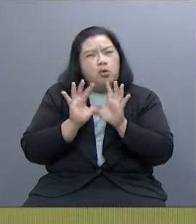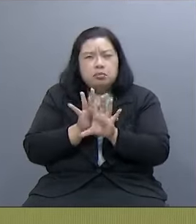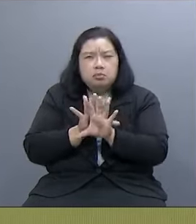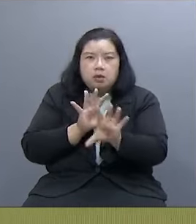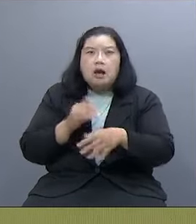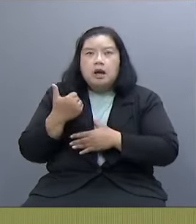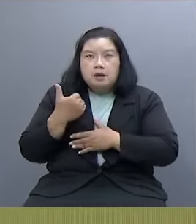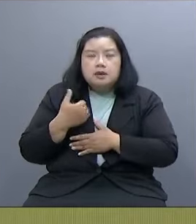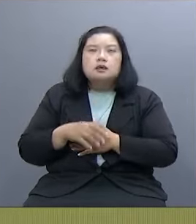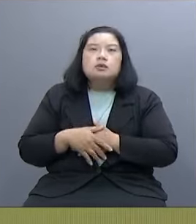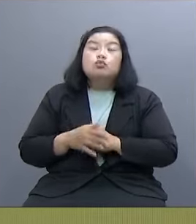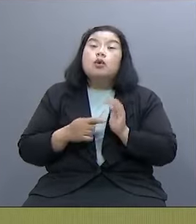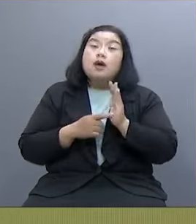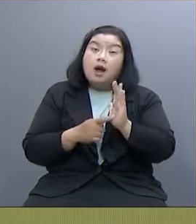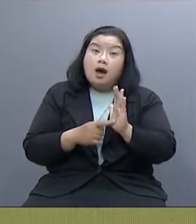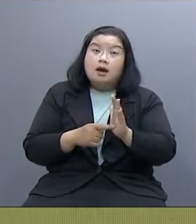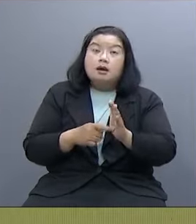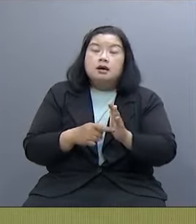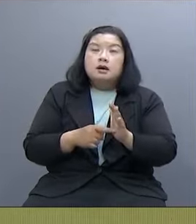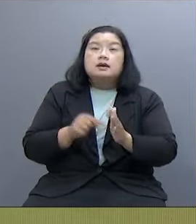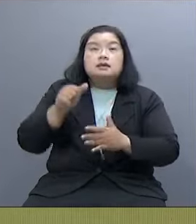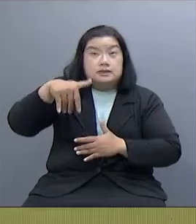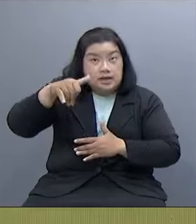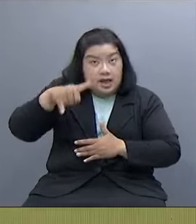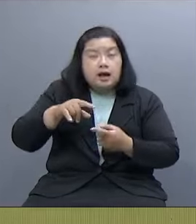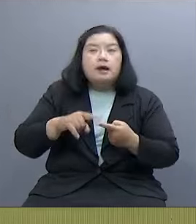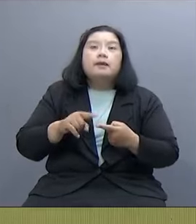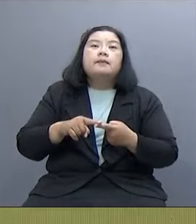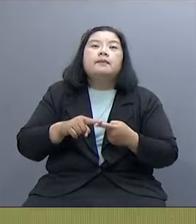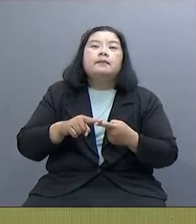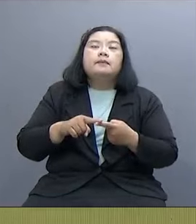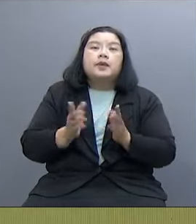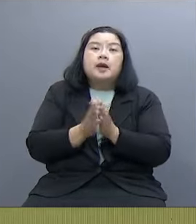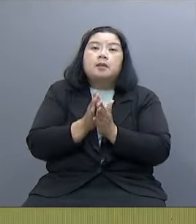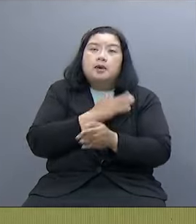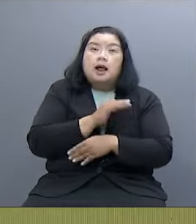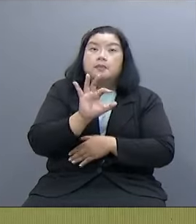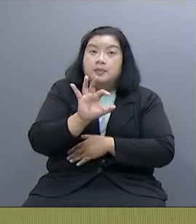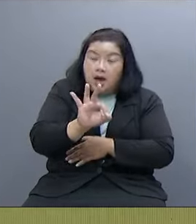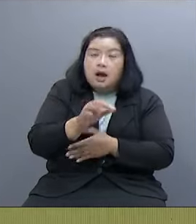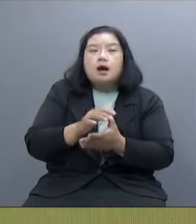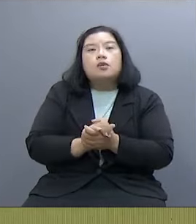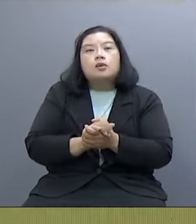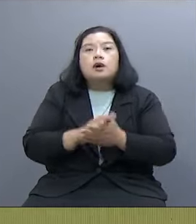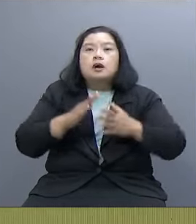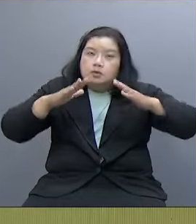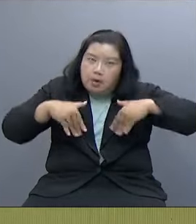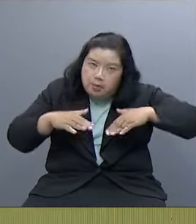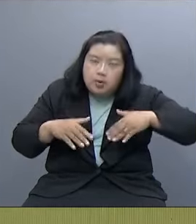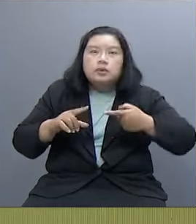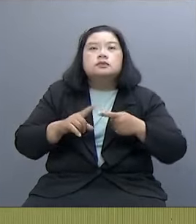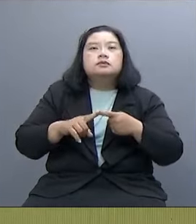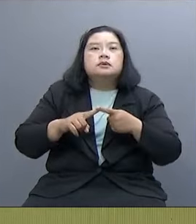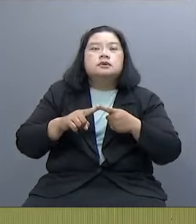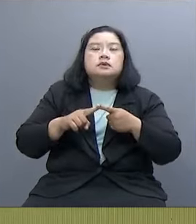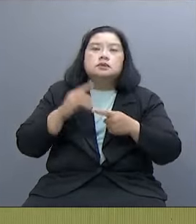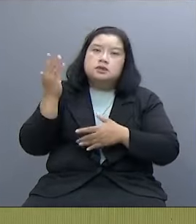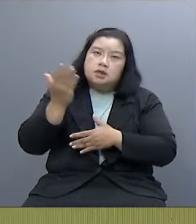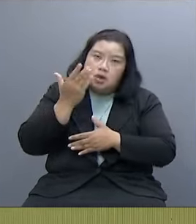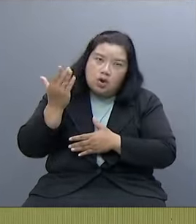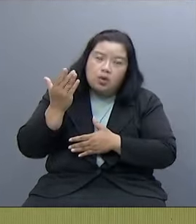ที่อย่างเช่นมีทางสยามสแควร์มีแถวพระราม9นะคะมีฝั่งทนมีสีลมคือมีเยอะมากค่ะคุณผู้ชมแต่ว่าอี